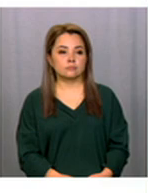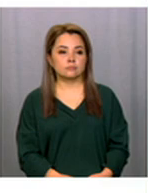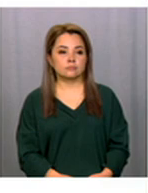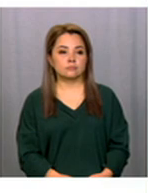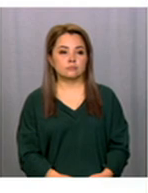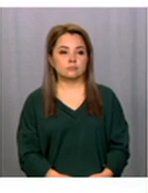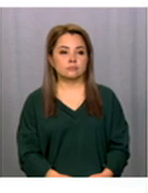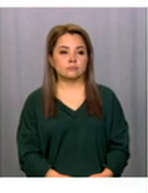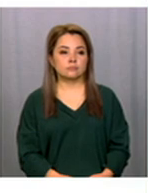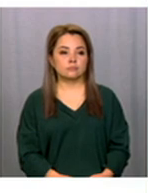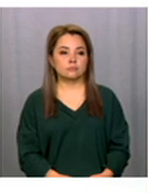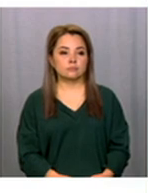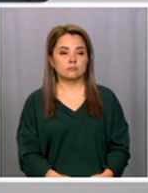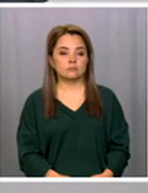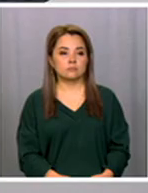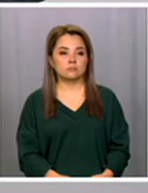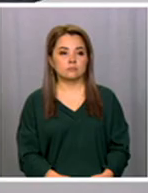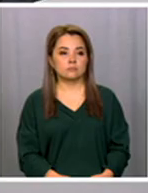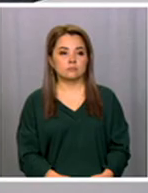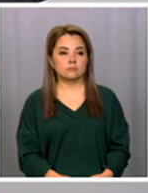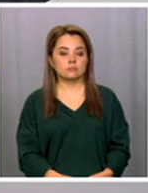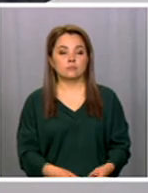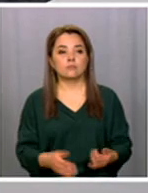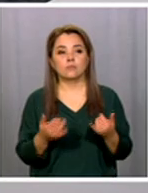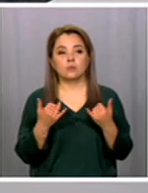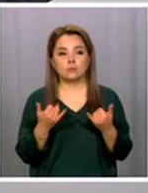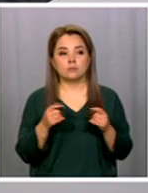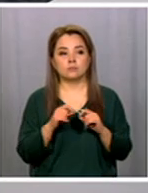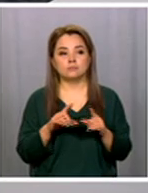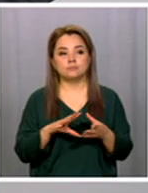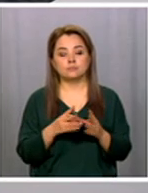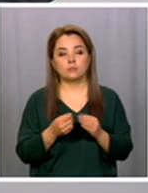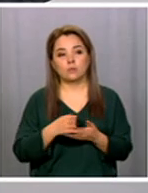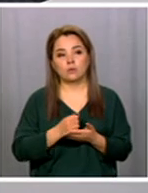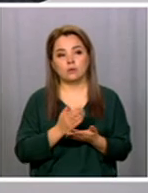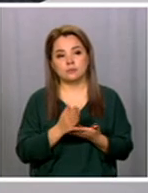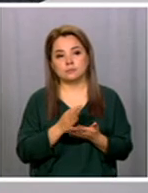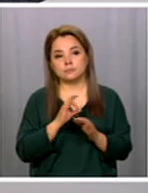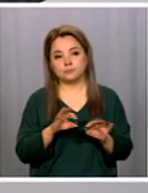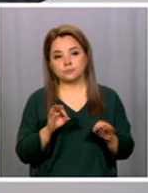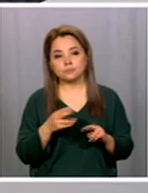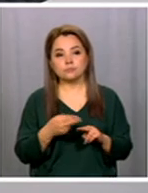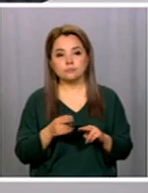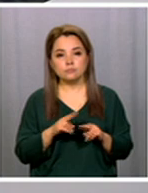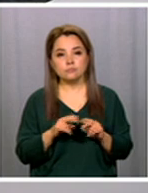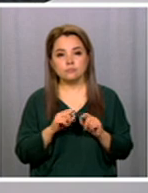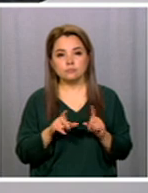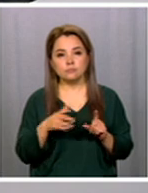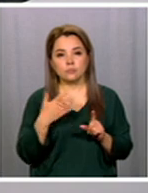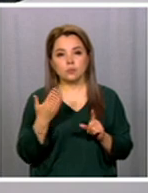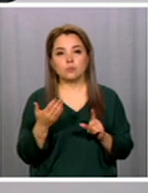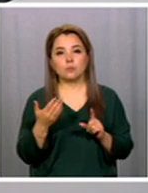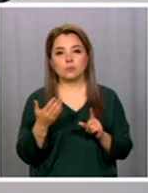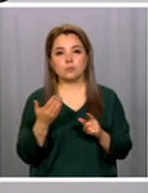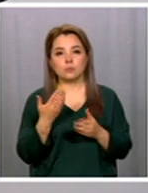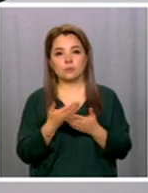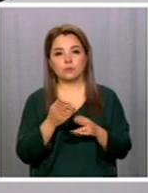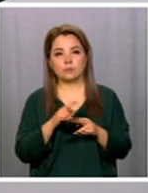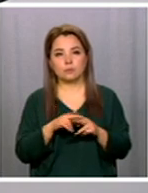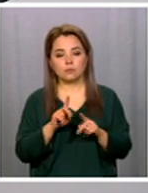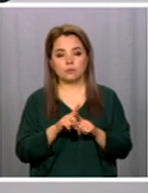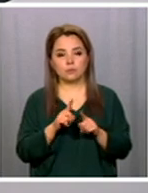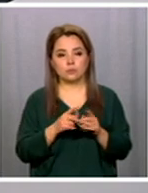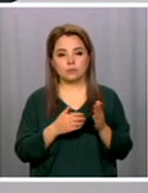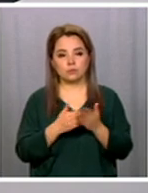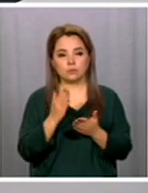66,17 джоулға тең екен. Бүгінгі сабағымызда қорытындылайтын болсақ, бүгінгі сабақта сіздер жоғары